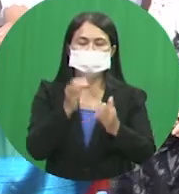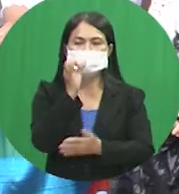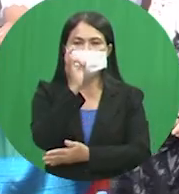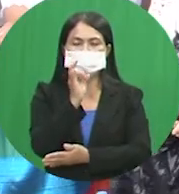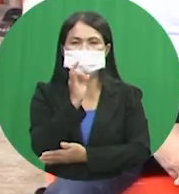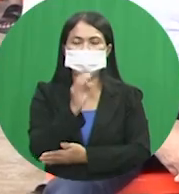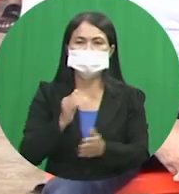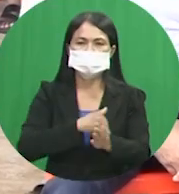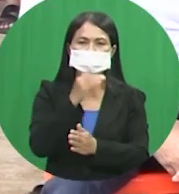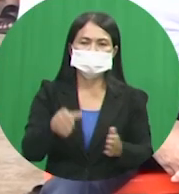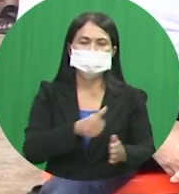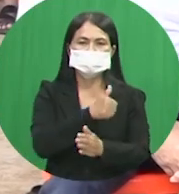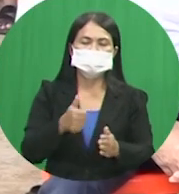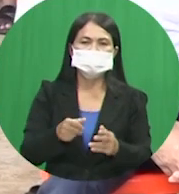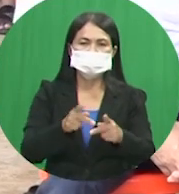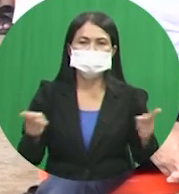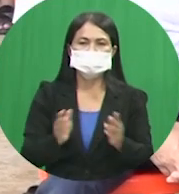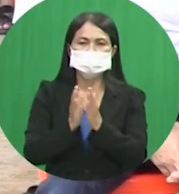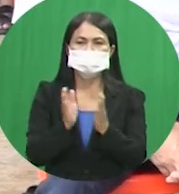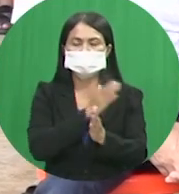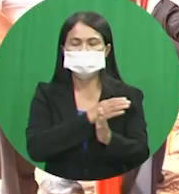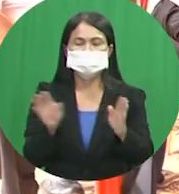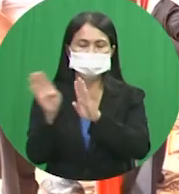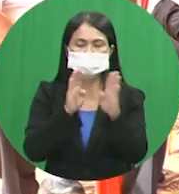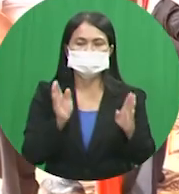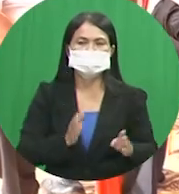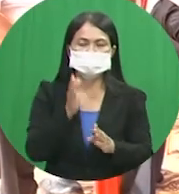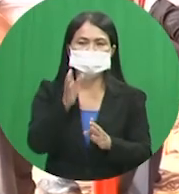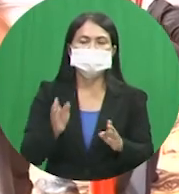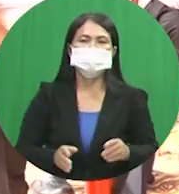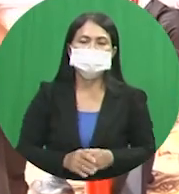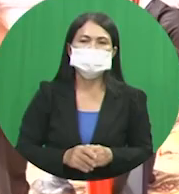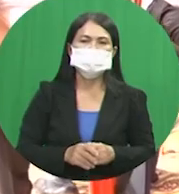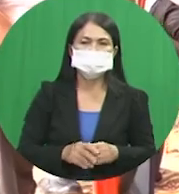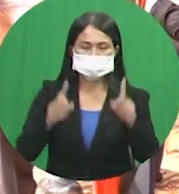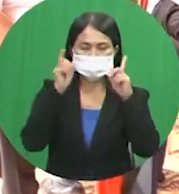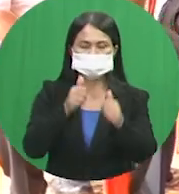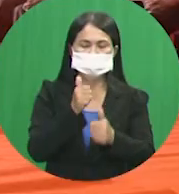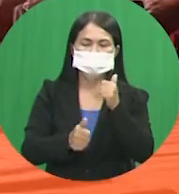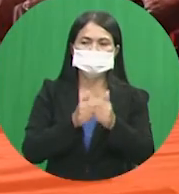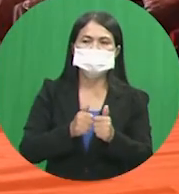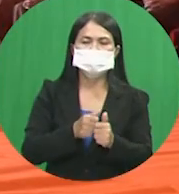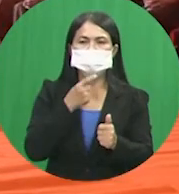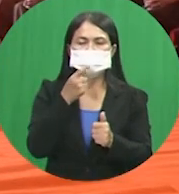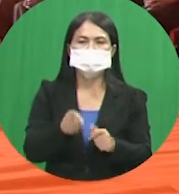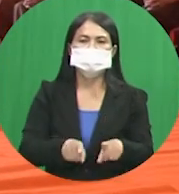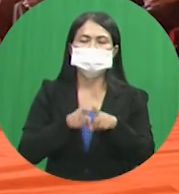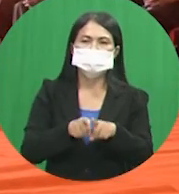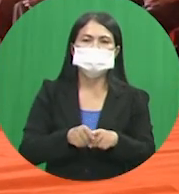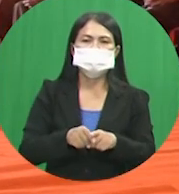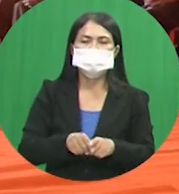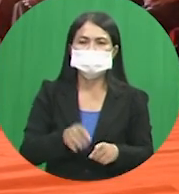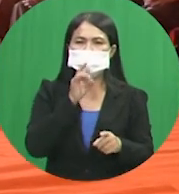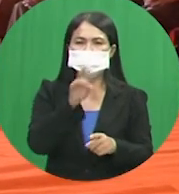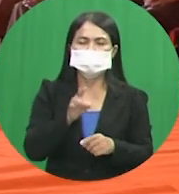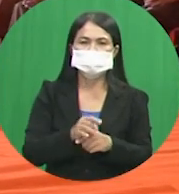ณีนั่งสมัติพ่อในนี้ขนมวัดประประเตอร์บานเหลือนนั่งชาประหะอาดอมรถธรรมตรัยบานเลิกลางเตียถาจิกาปน